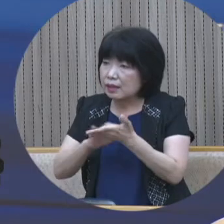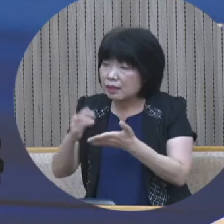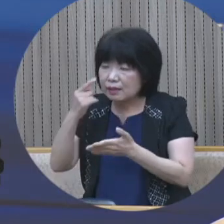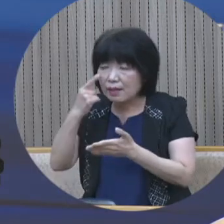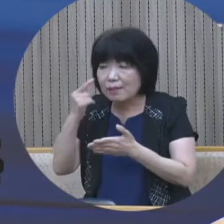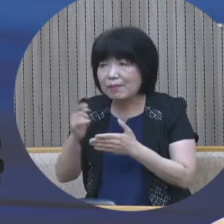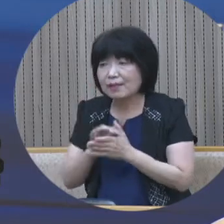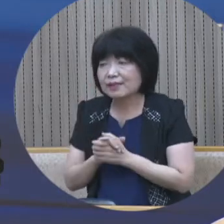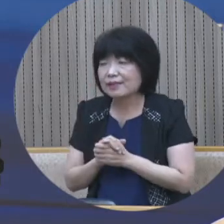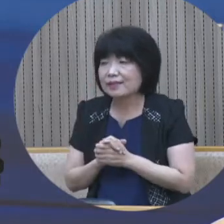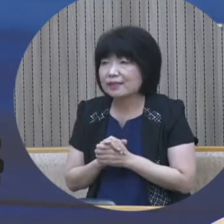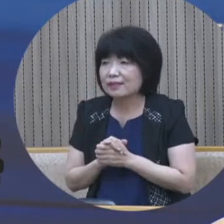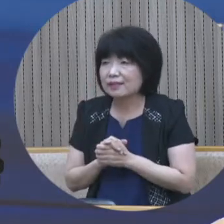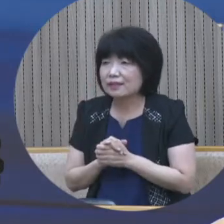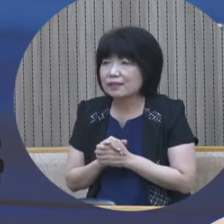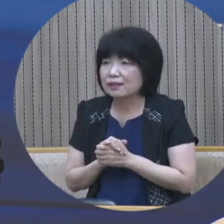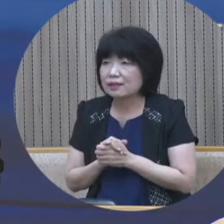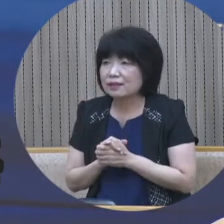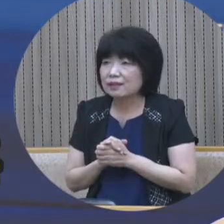거예요.